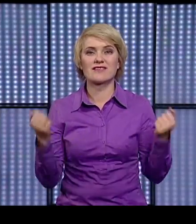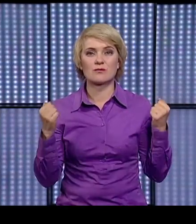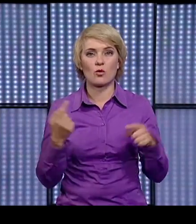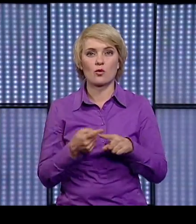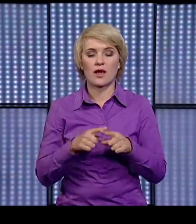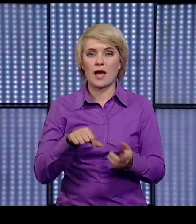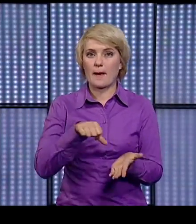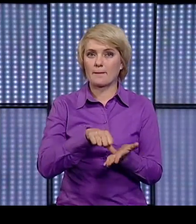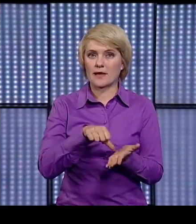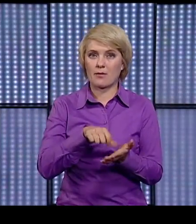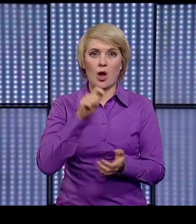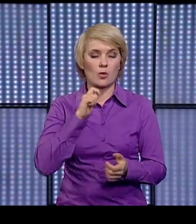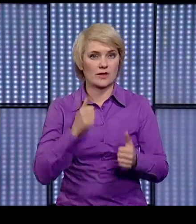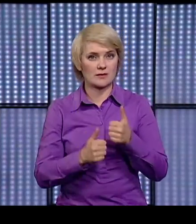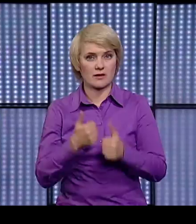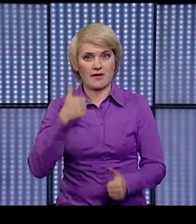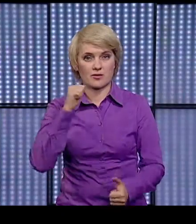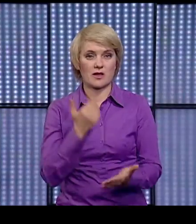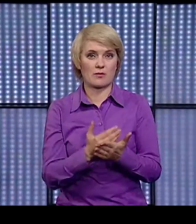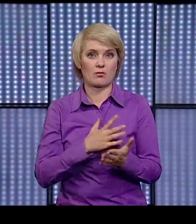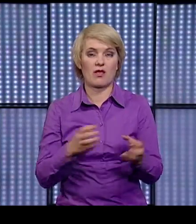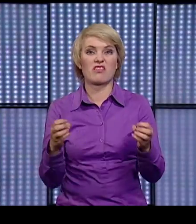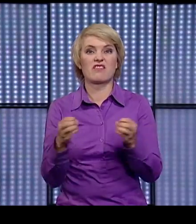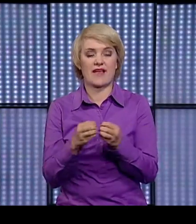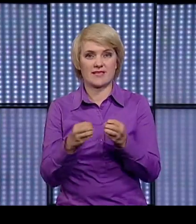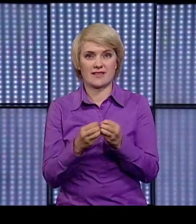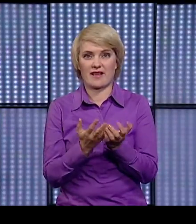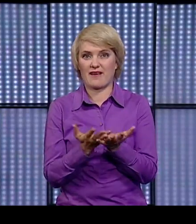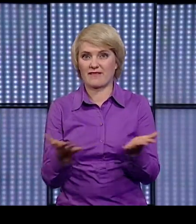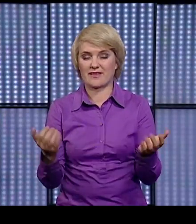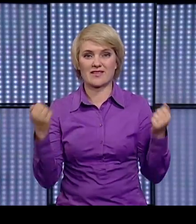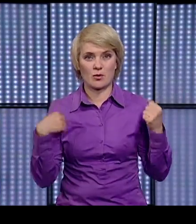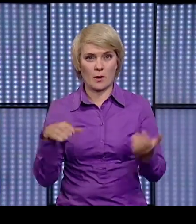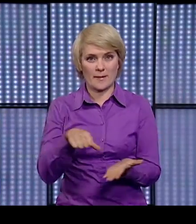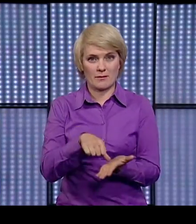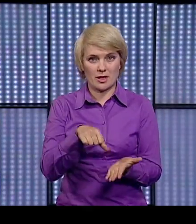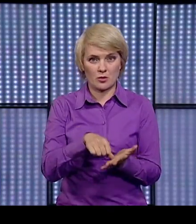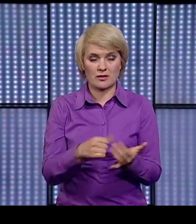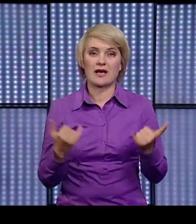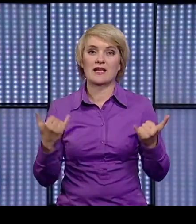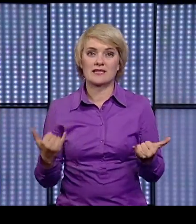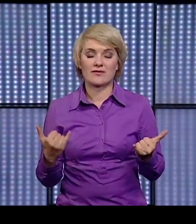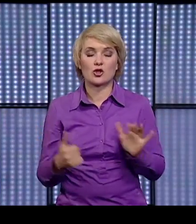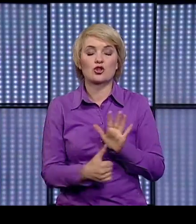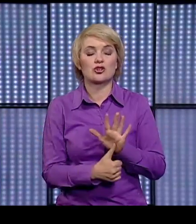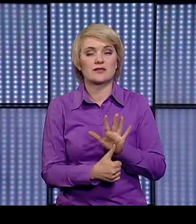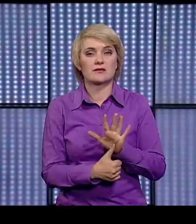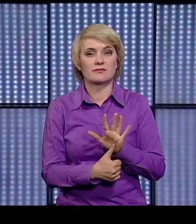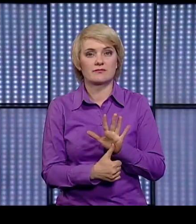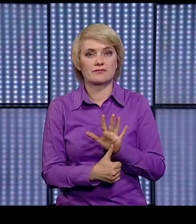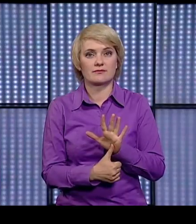приймає Україна змагання. Якщо вчора, наприклад, було 10 видів спорту, в яких ми приймали участь, сьогодні все на всього 6.